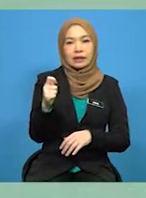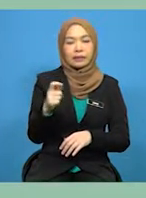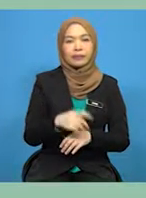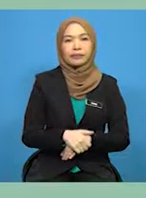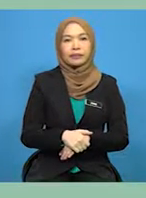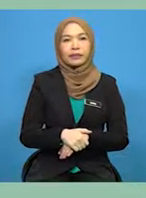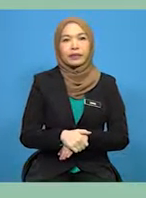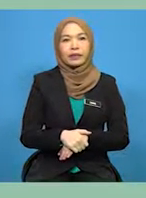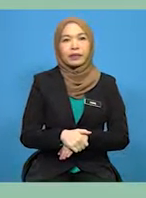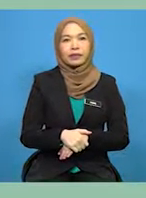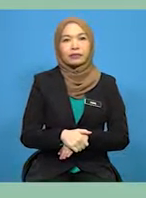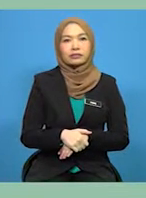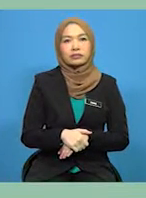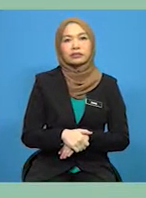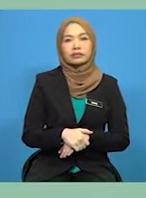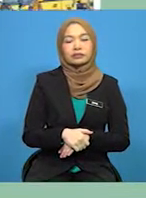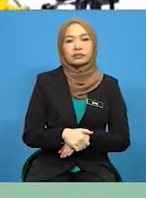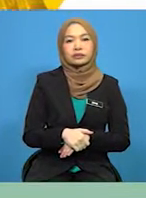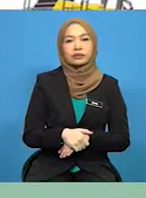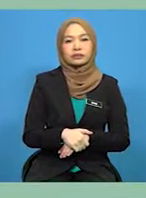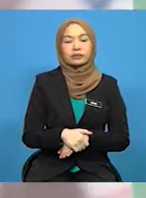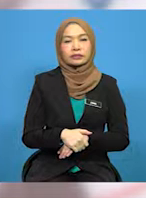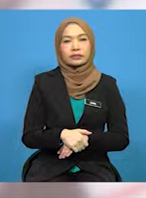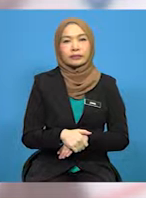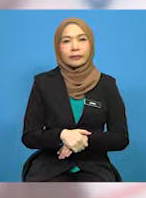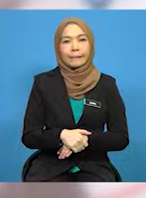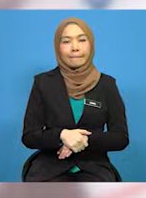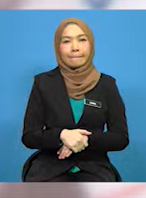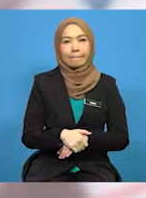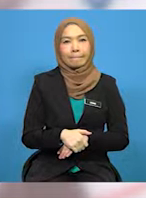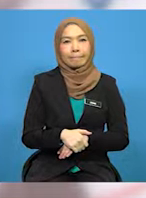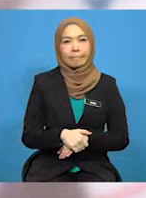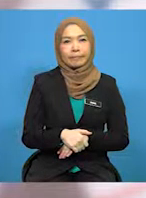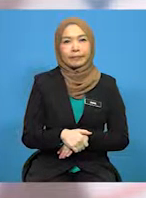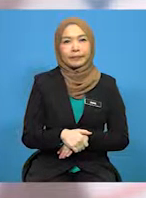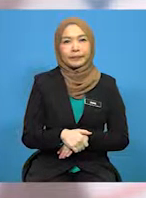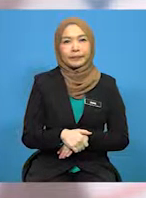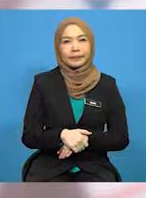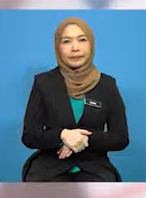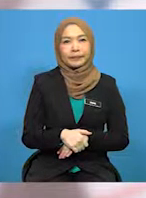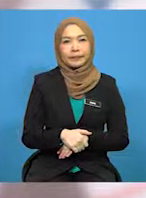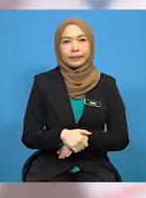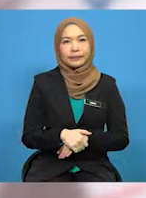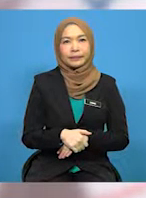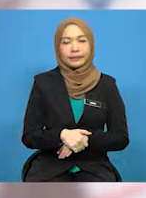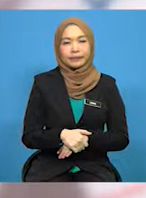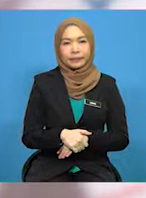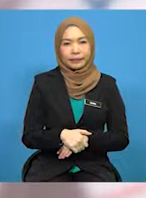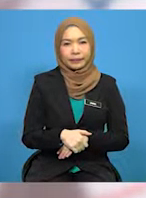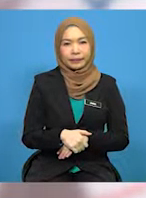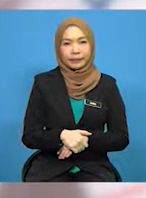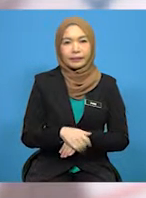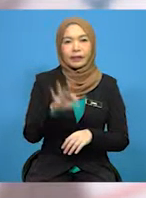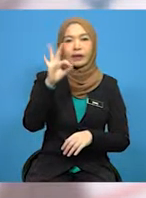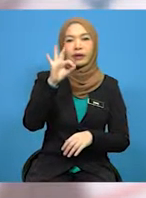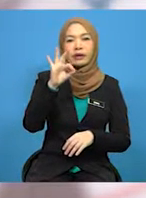dan jentera. Ini merupakan pelaburan oleh firma. Masalah